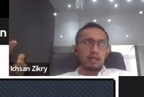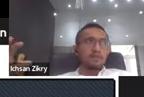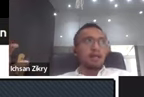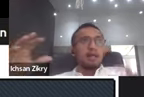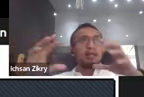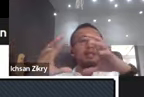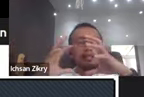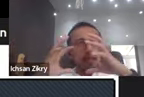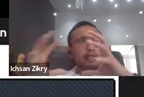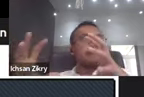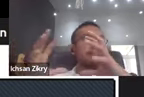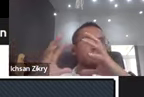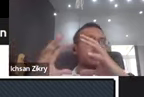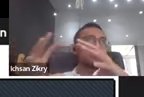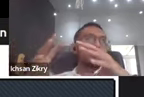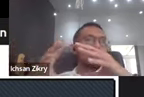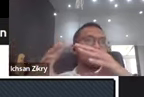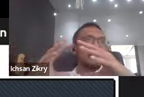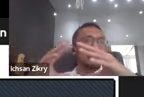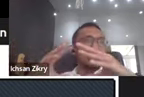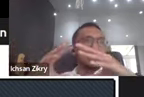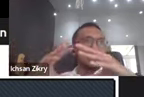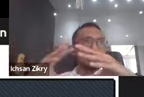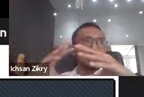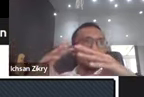bawah Polri, kita tentu